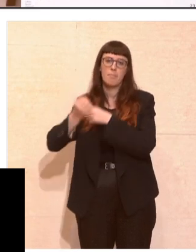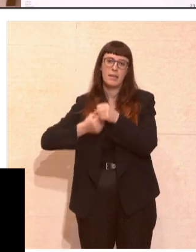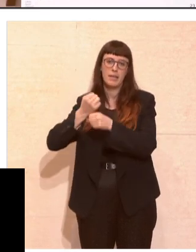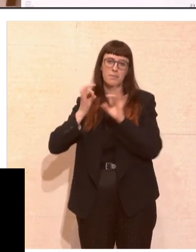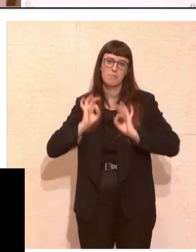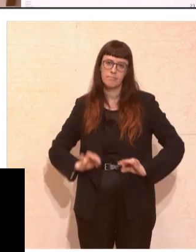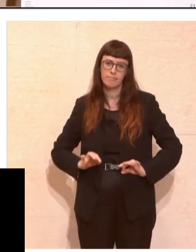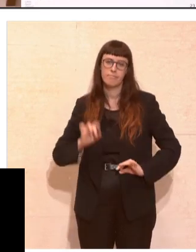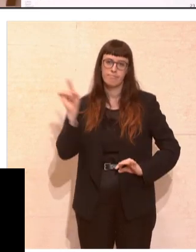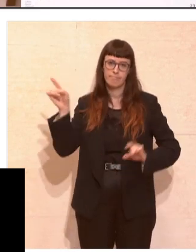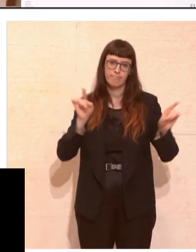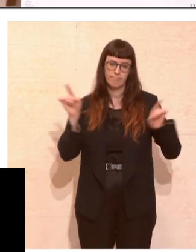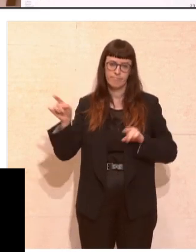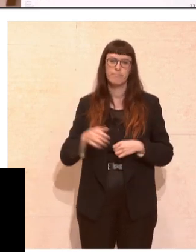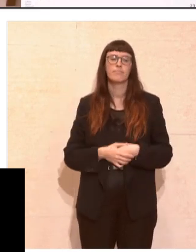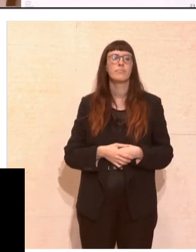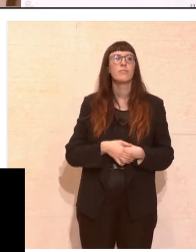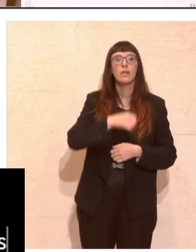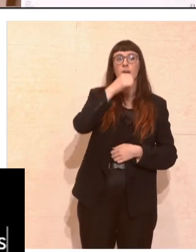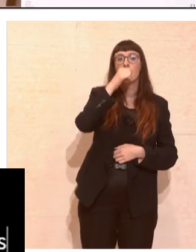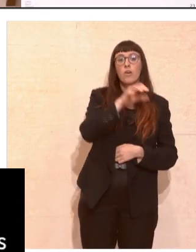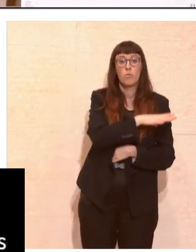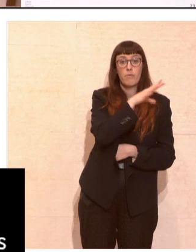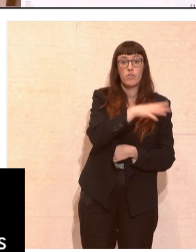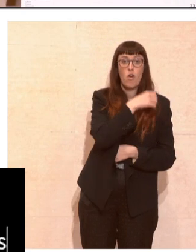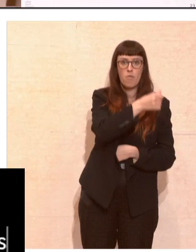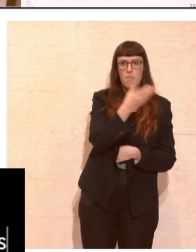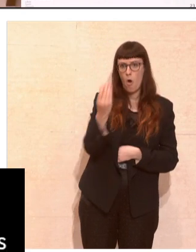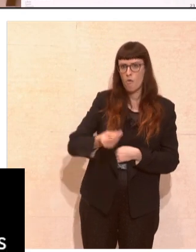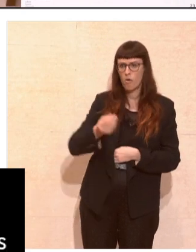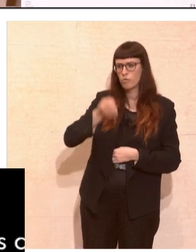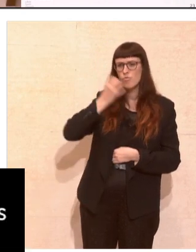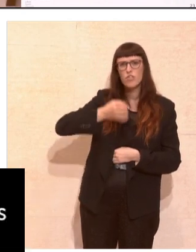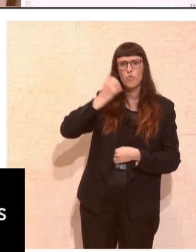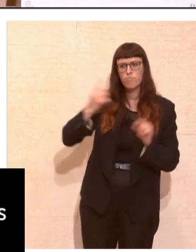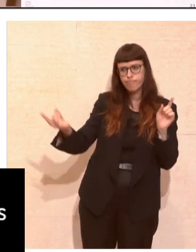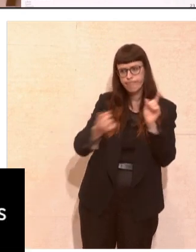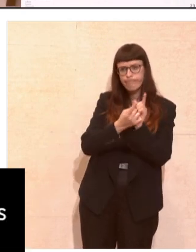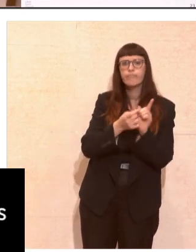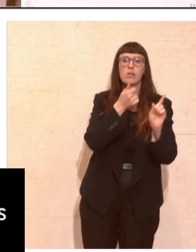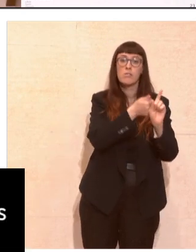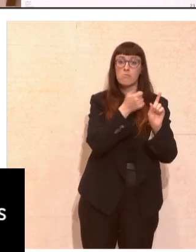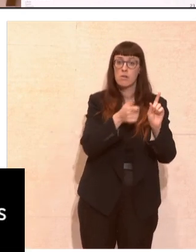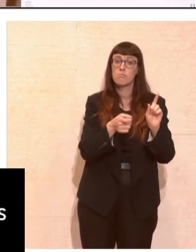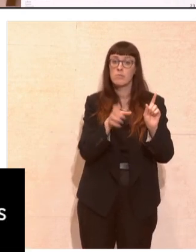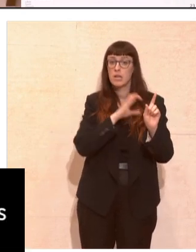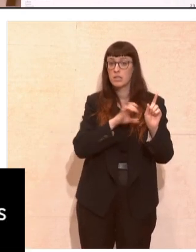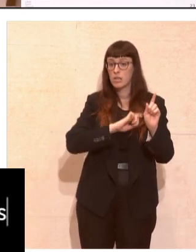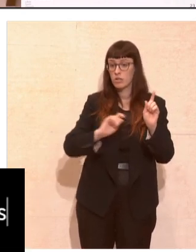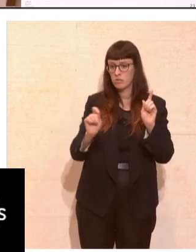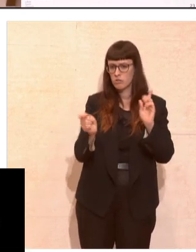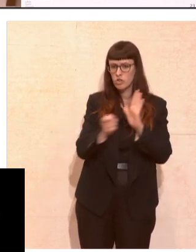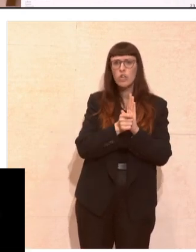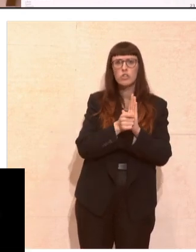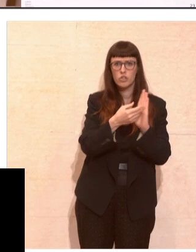au professeur qui connaît le mieux l'enfant dans tout ça, de rapporter finalement son score. Est-ce que son score était dans le top de la